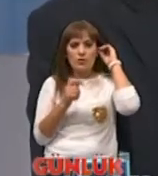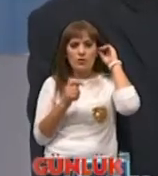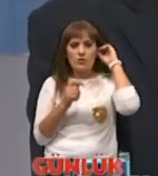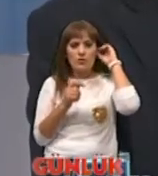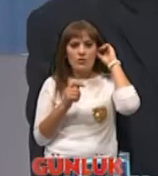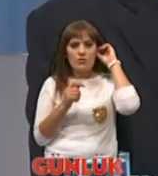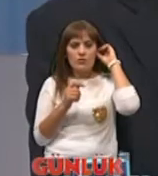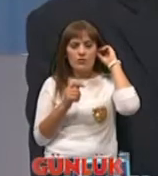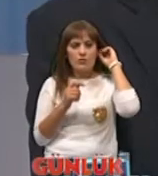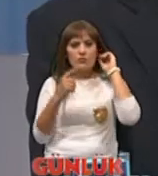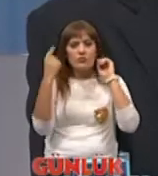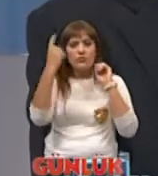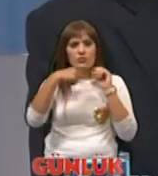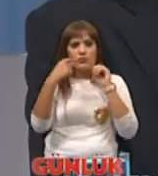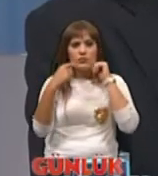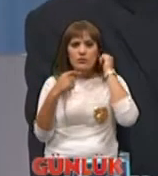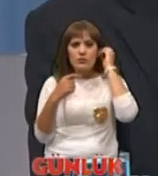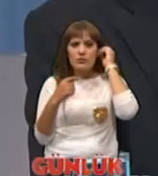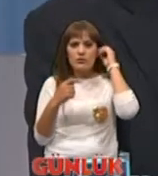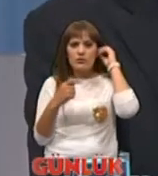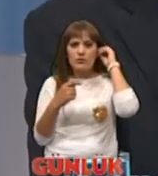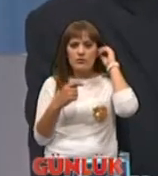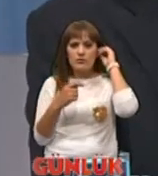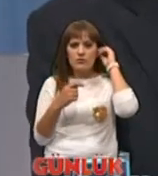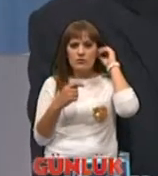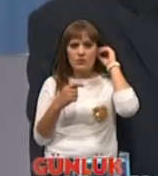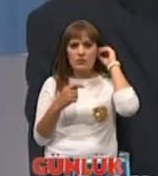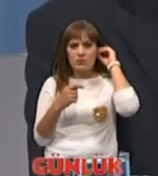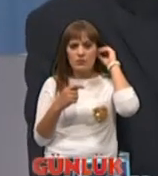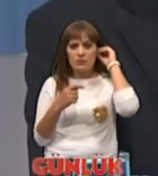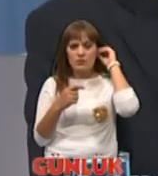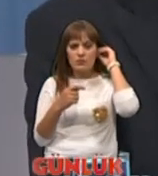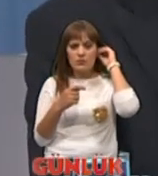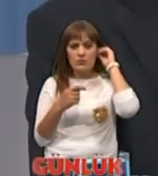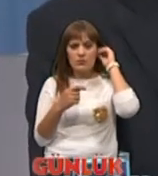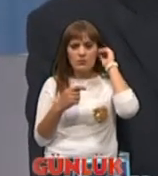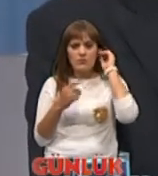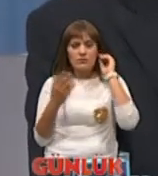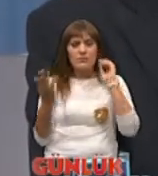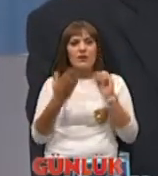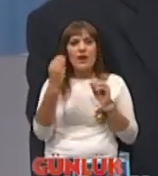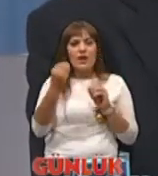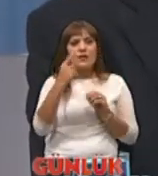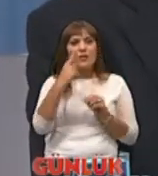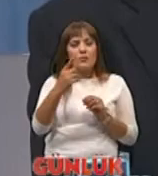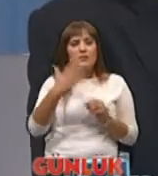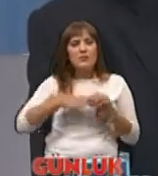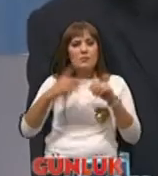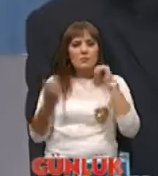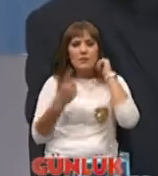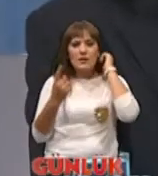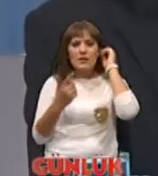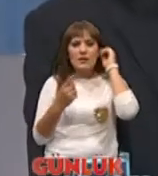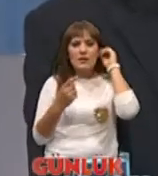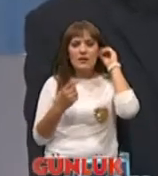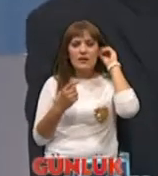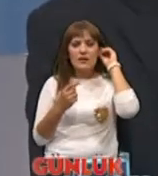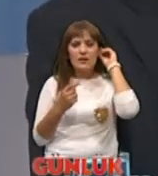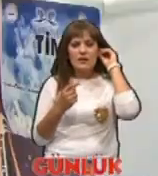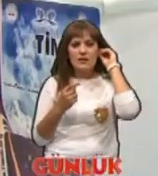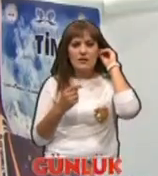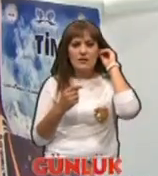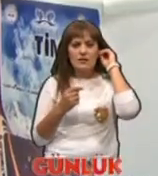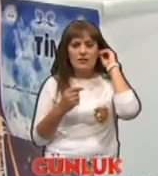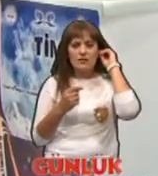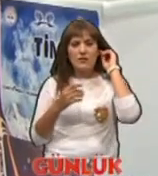çünkü bir güzel olmak isteyen, daha iyi görünmek isteyen bir genellikle bayanların ama